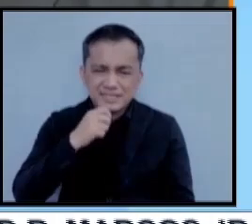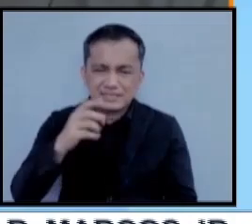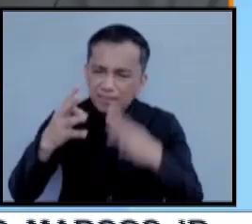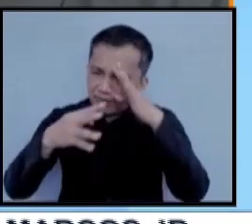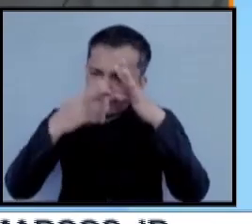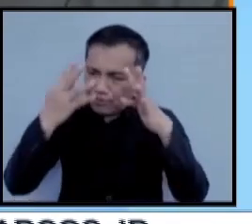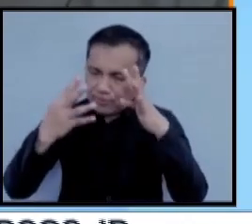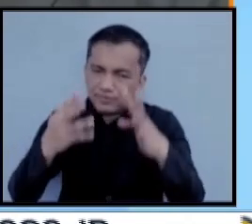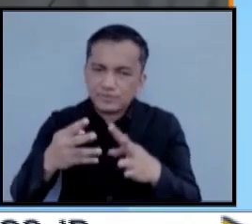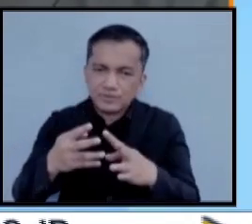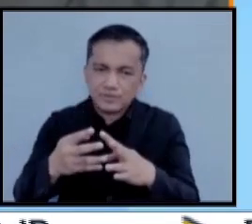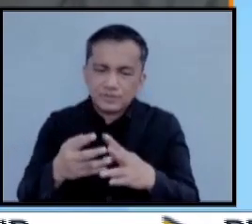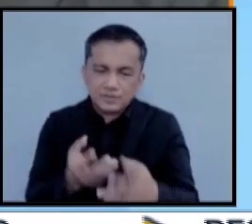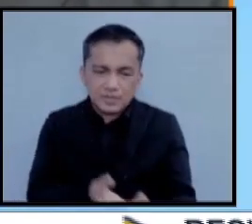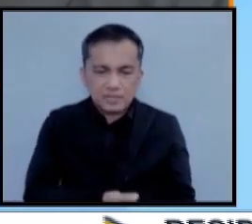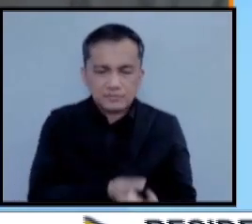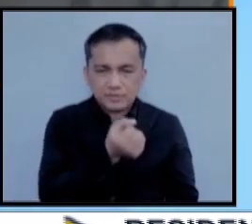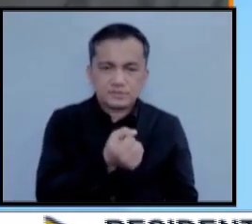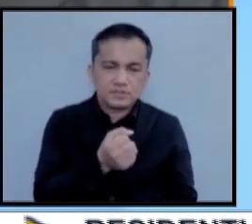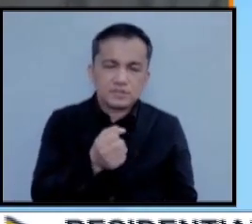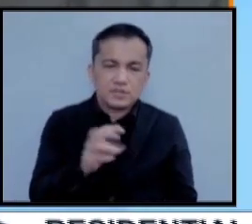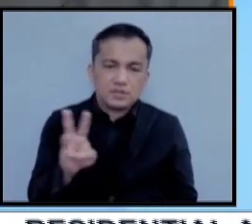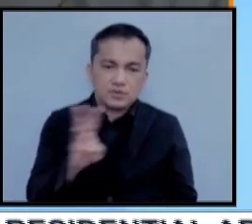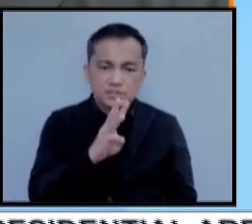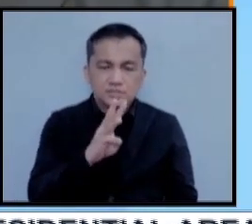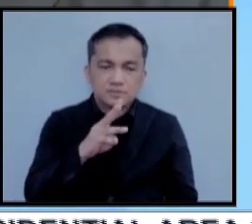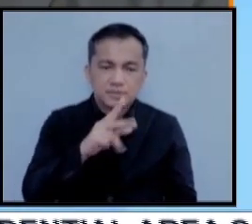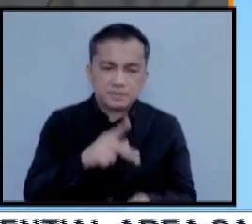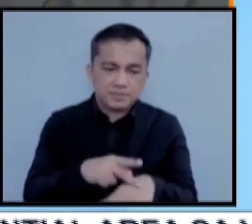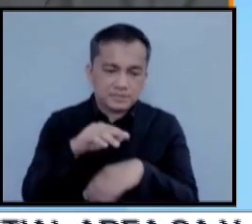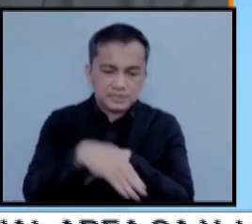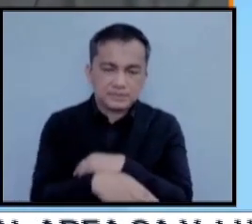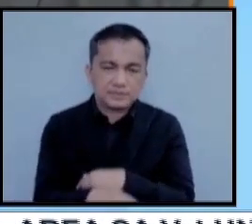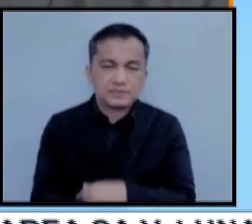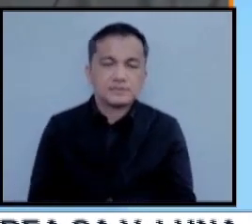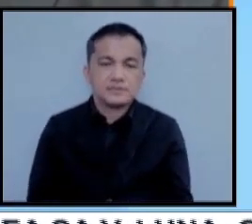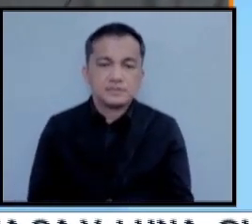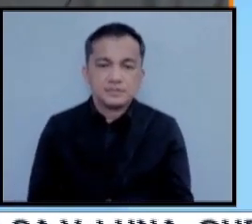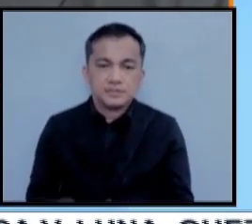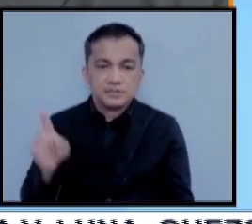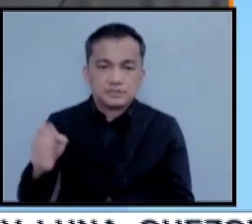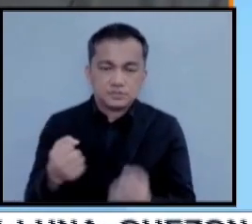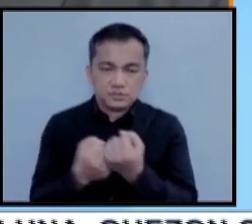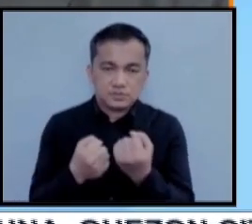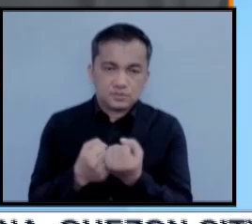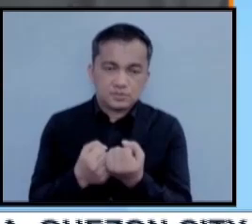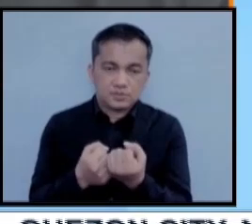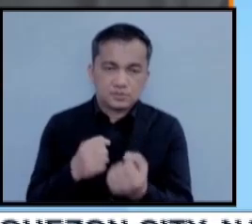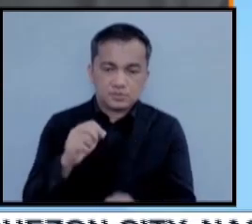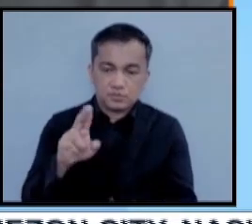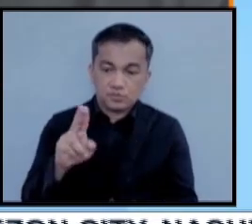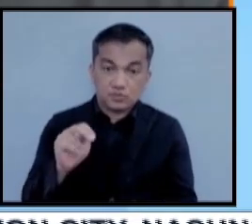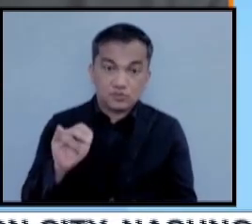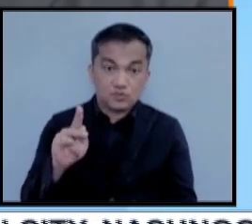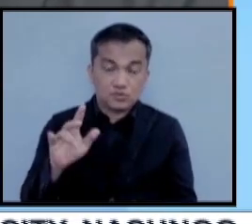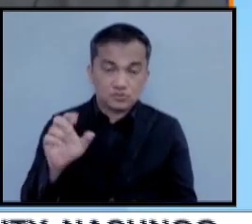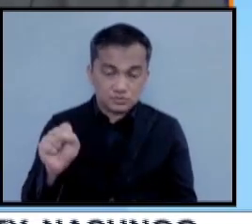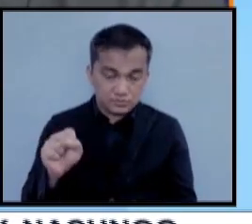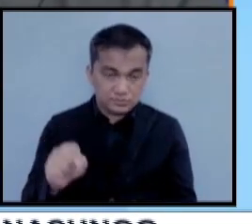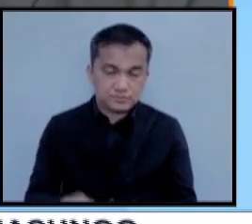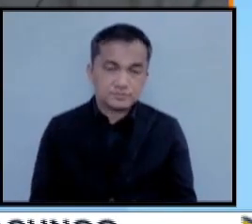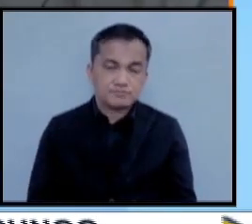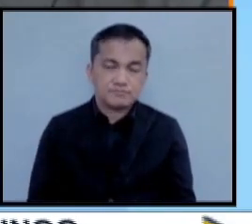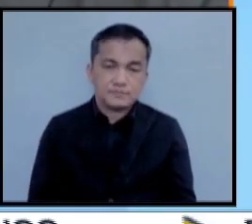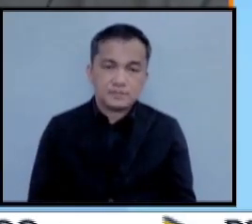so Philippine sea sapagkat ito'y sinusuportahan ng United Nations convention of the law of the sea